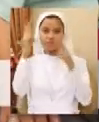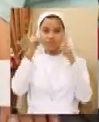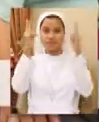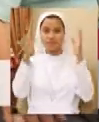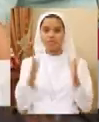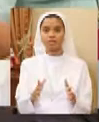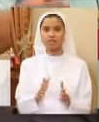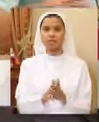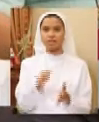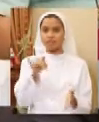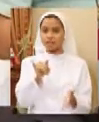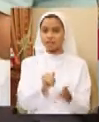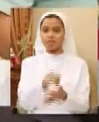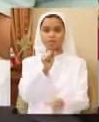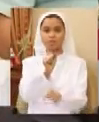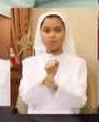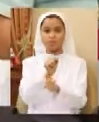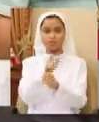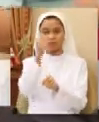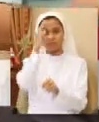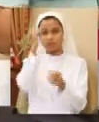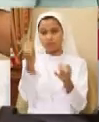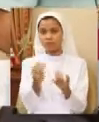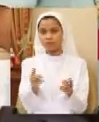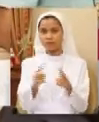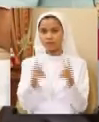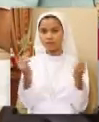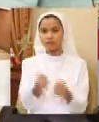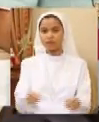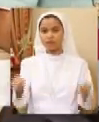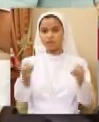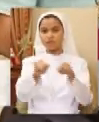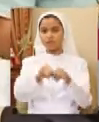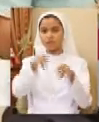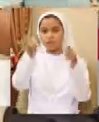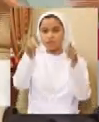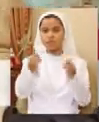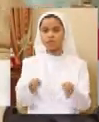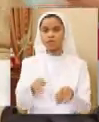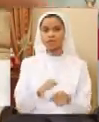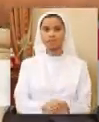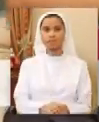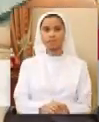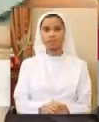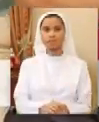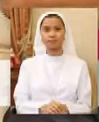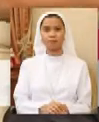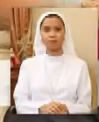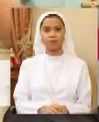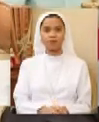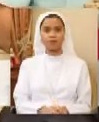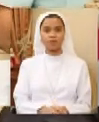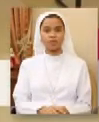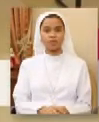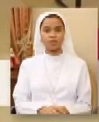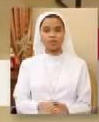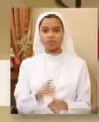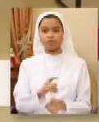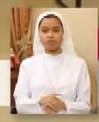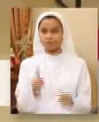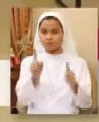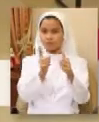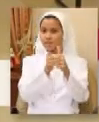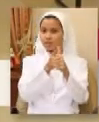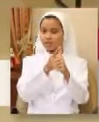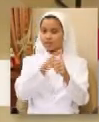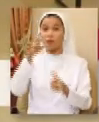kanilang ministry ay sa mga very important persons na malapit sa simbahan. Ha? Sige, Tess, Adoris. Yes. Sister, tayo kay Sister.